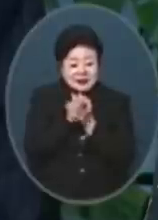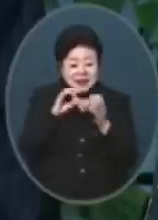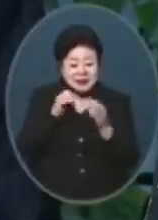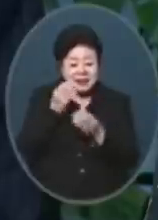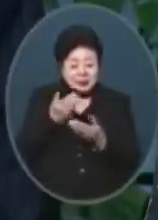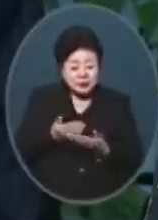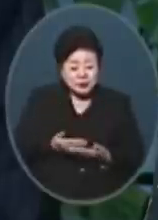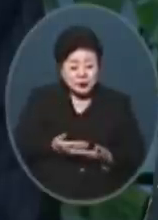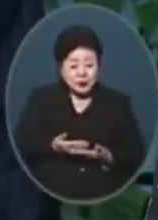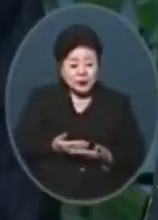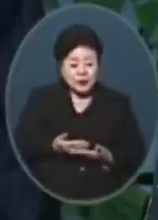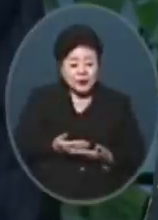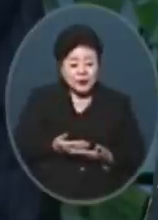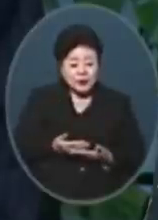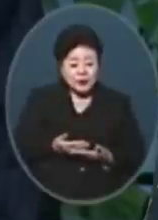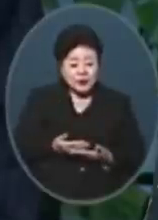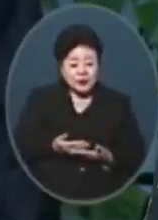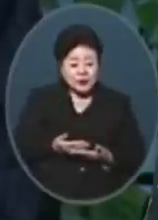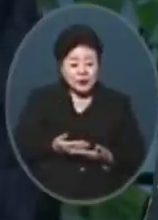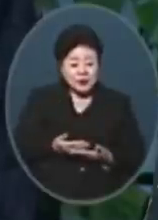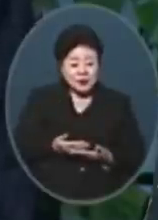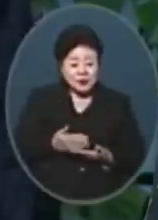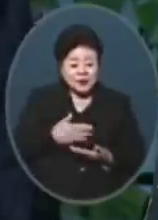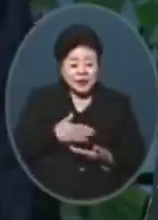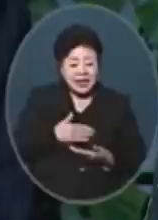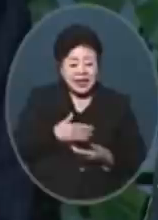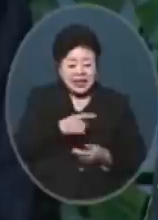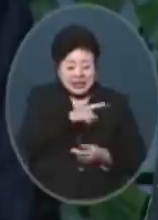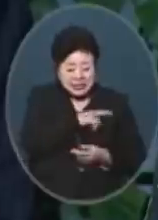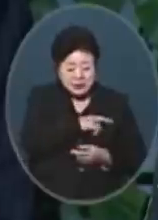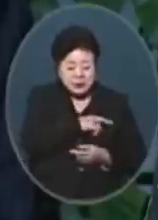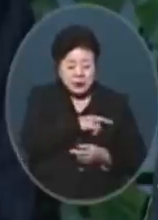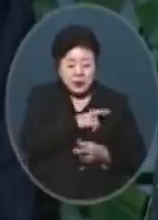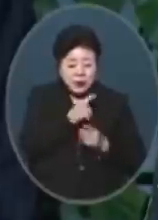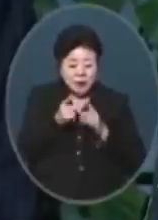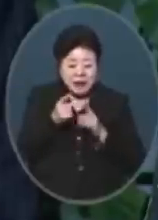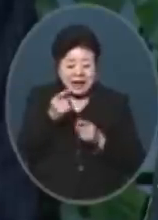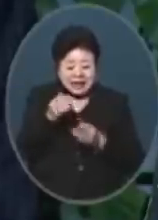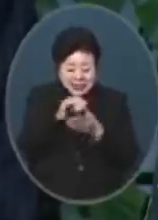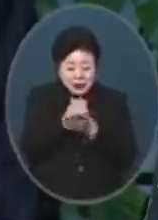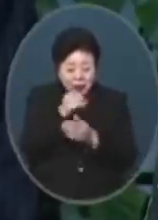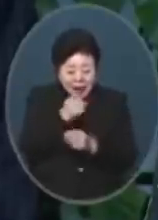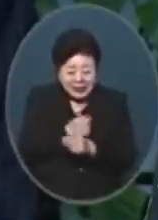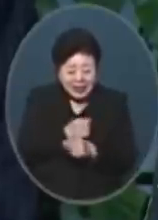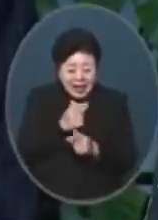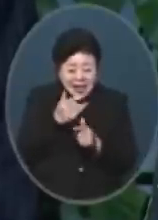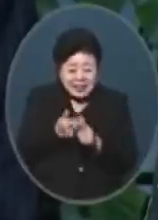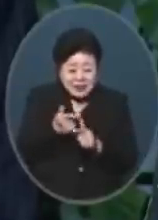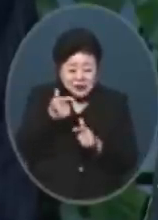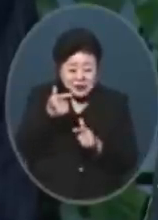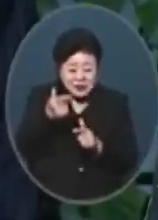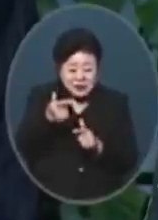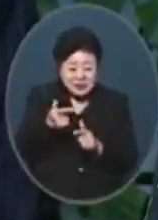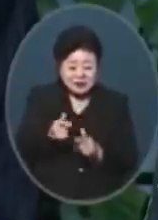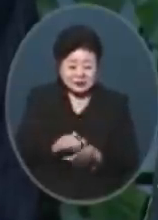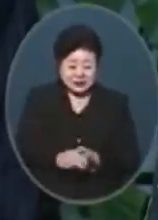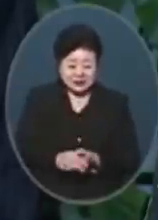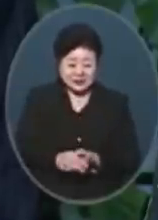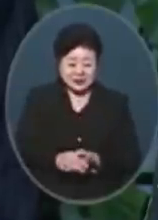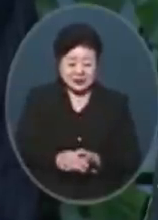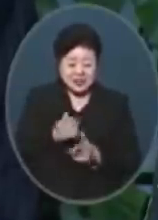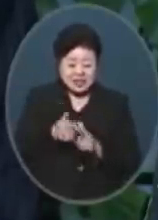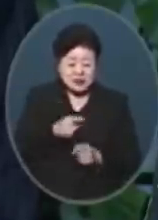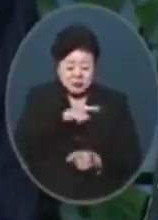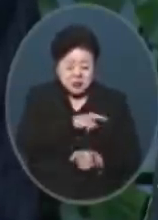응답을 받도록 내 이름으로 하라 그렇게 말했습니다. 예수님이 내가 책임지겠으니까 내